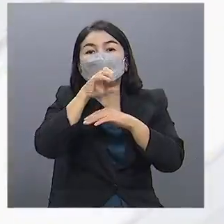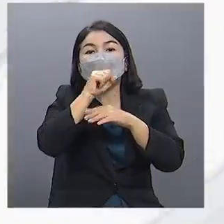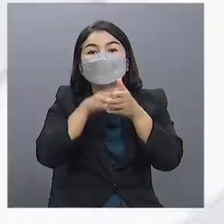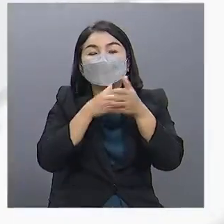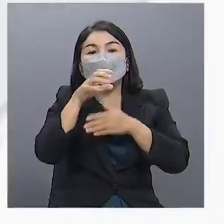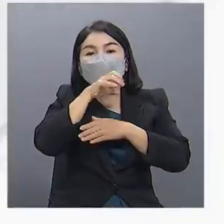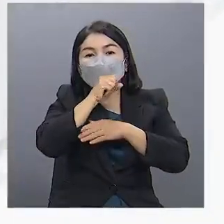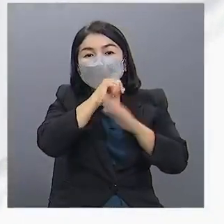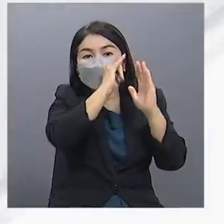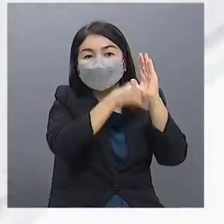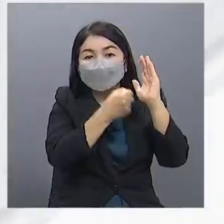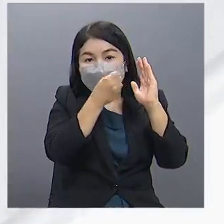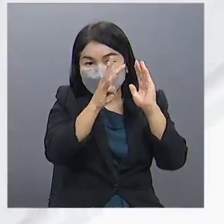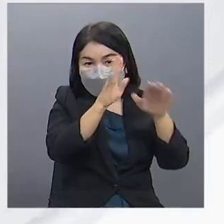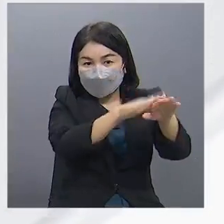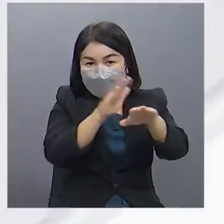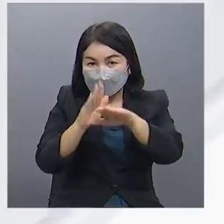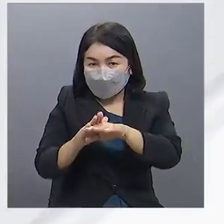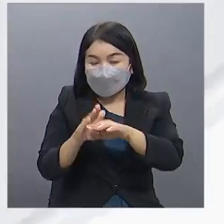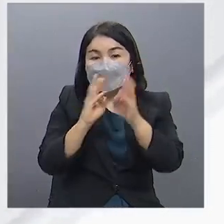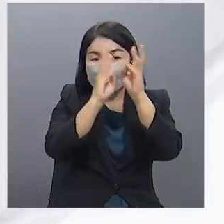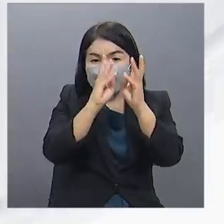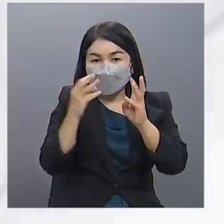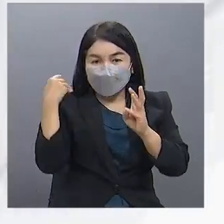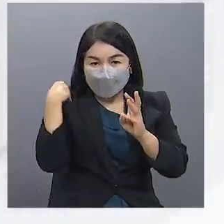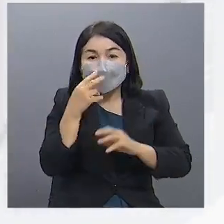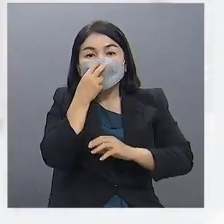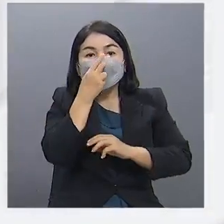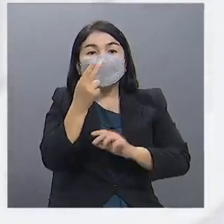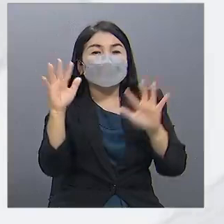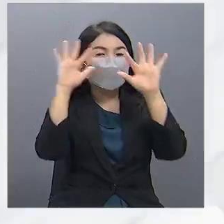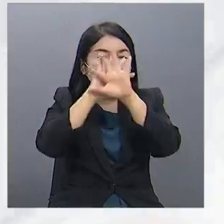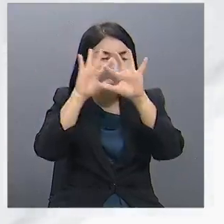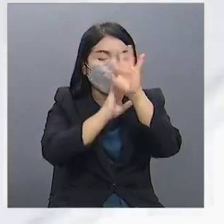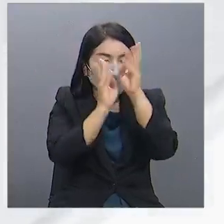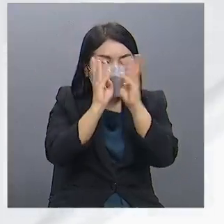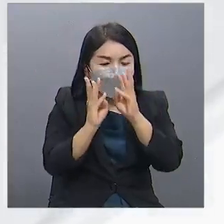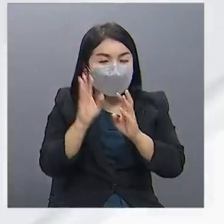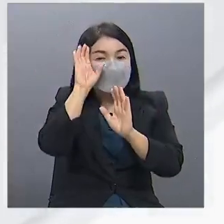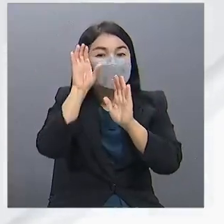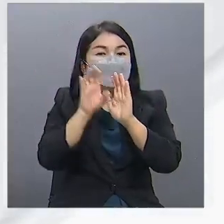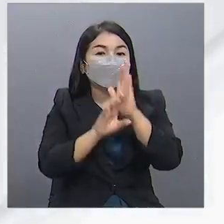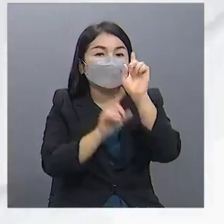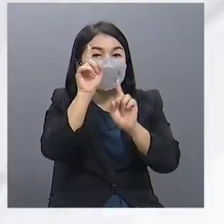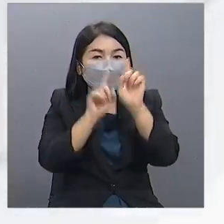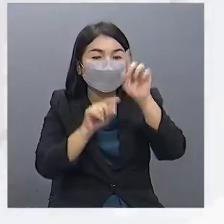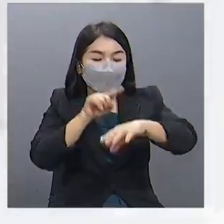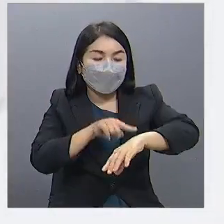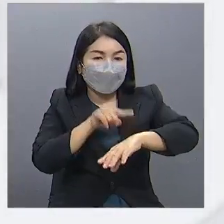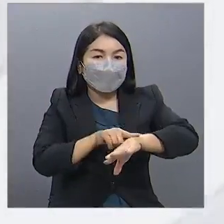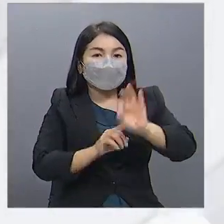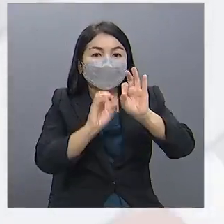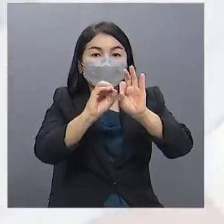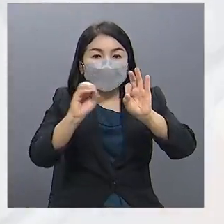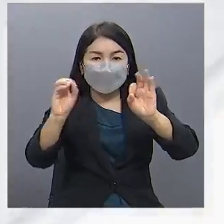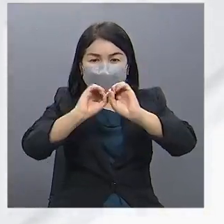ค่ะคุณผู้ชมไปดูภาพรวมคุณภาพอากาศที่ตรวจสอบจากแอปพลิเคชัน Air for Thai ช่วง 9:00 นวันนี้ค่ะชัดเจนเลยว่าภาคเหนือคุ